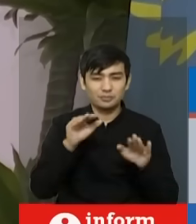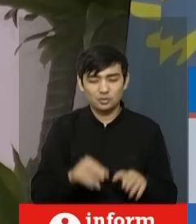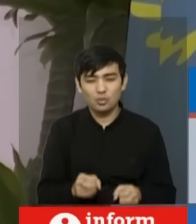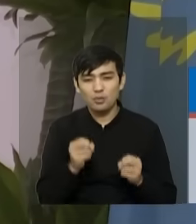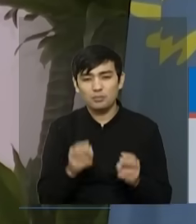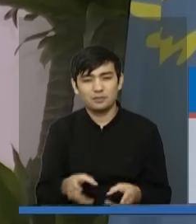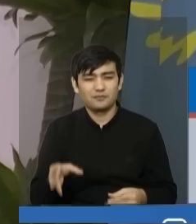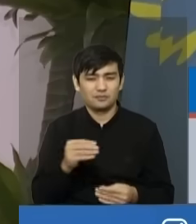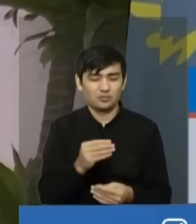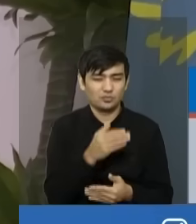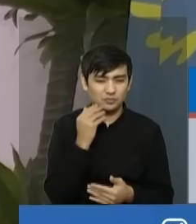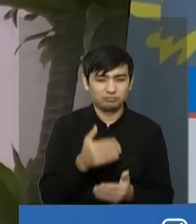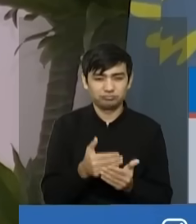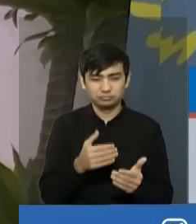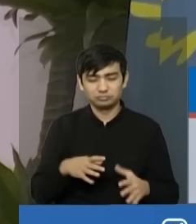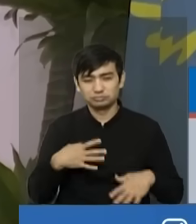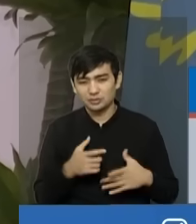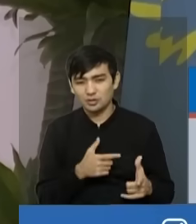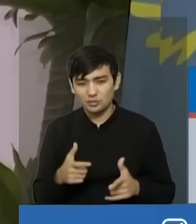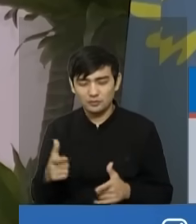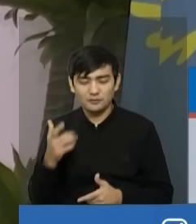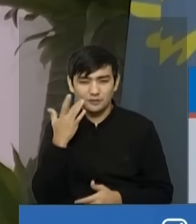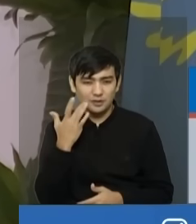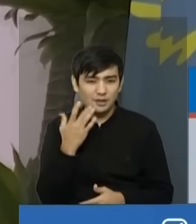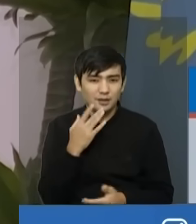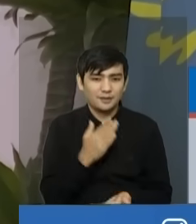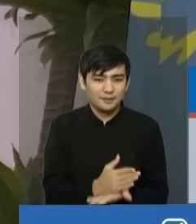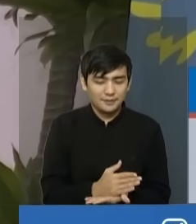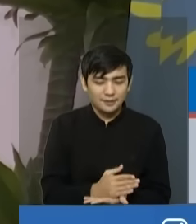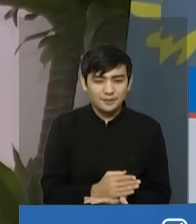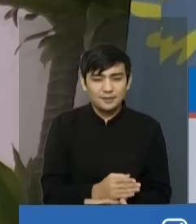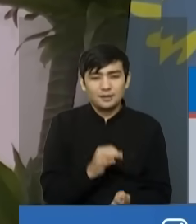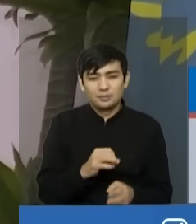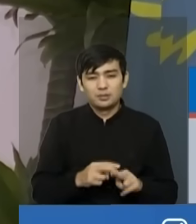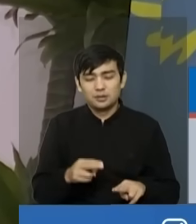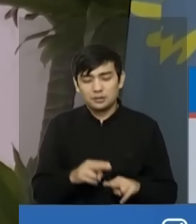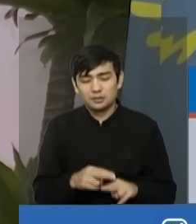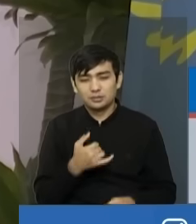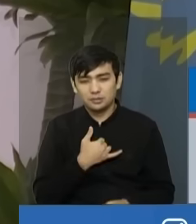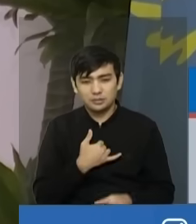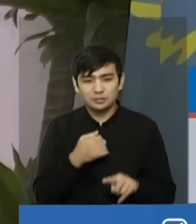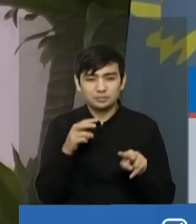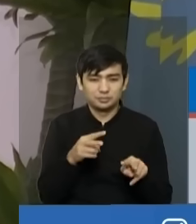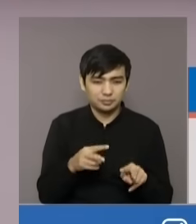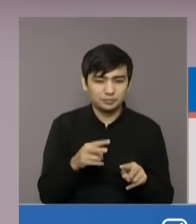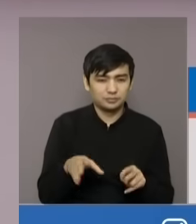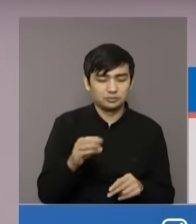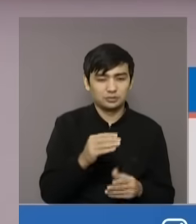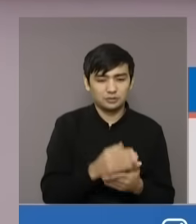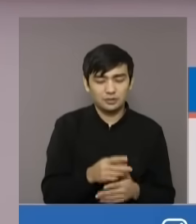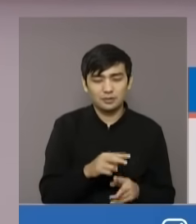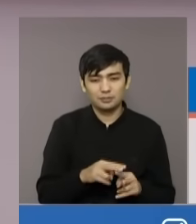қауіпсіздік шаралары, алдын алу шаралары үнемі бізде тұрақты бақылауда. Сондықтан да бізде бақылауда ұстап отырмыз бұл